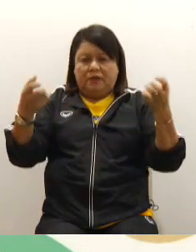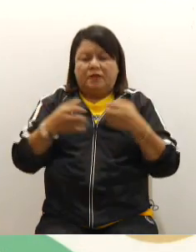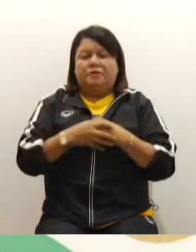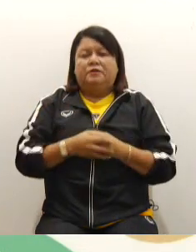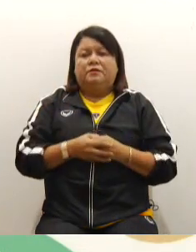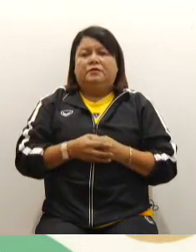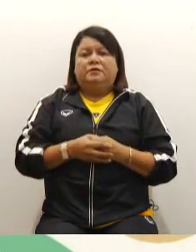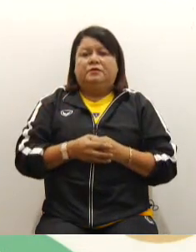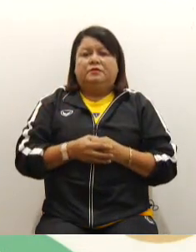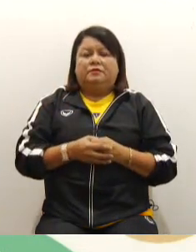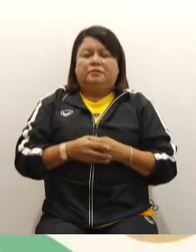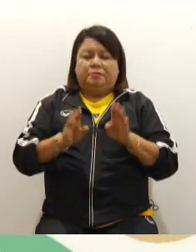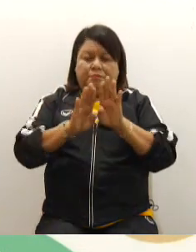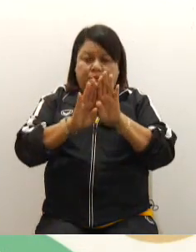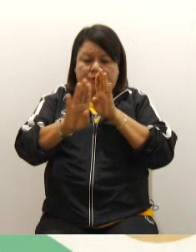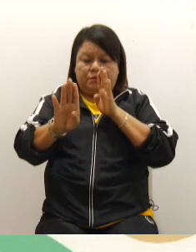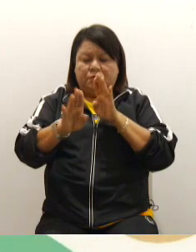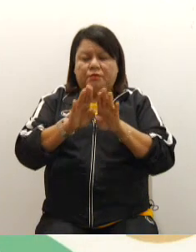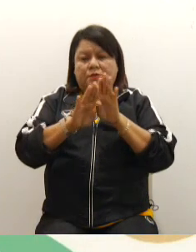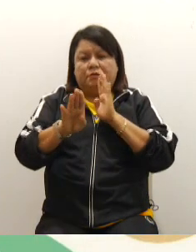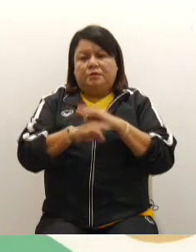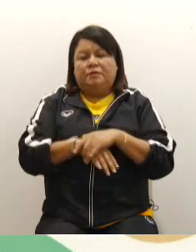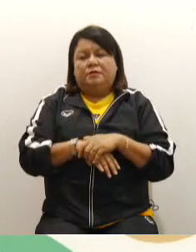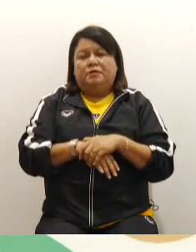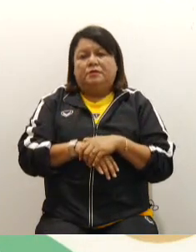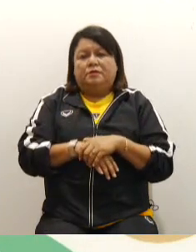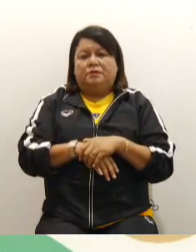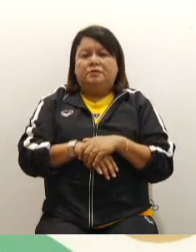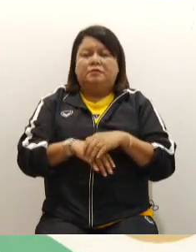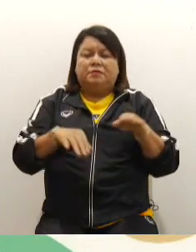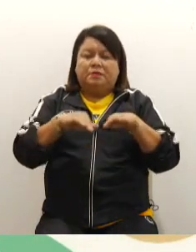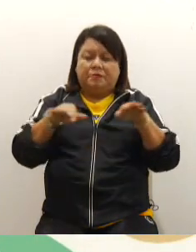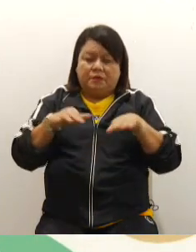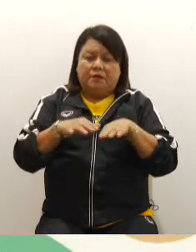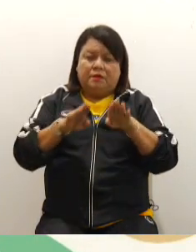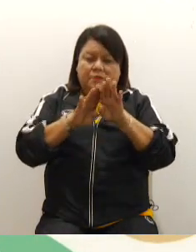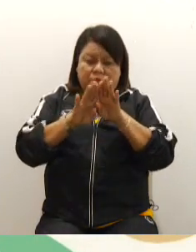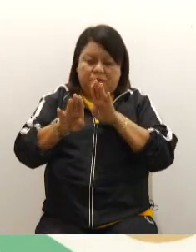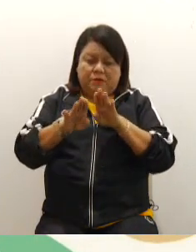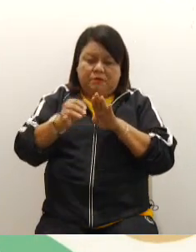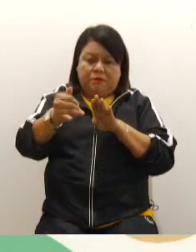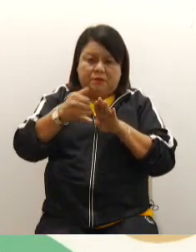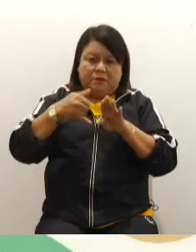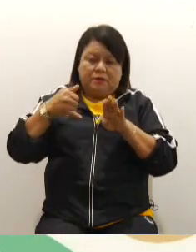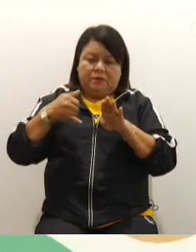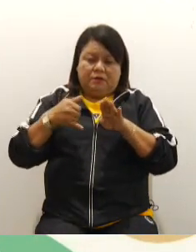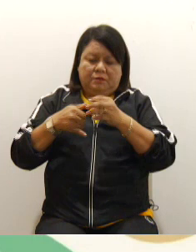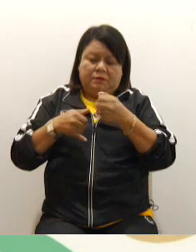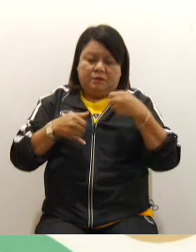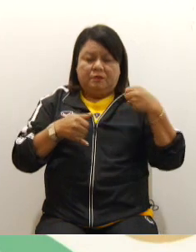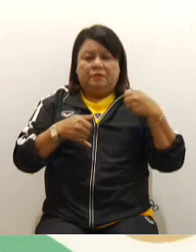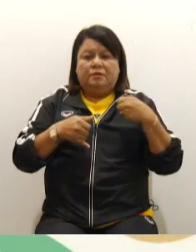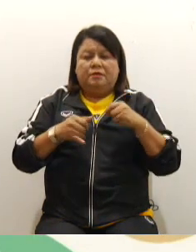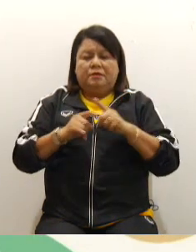ะคะประตูที่จะเปิดออกจากสู่ห้องแลบเนี่ยส่วนใหญ่แล้วตึกธรรมดาเนี่ยประตูจะเปิดเข้านะสังเกตได้นะคะประตูจะเปิดเข้า